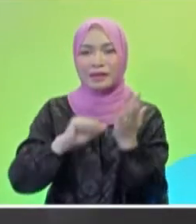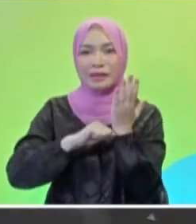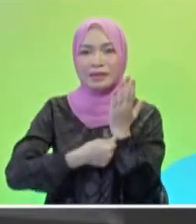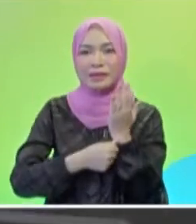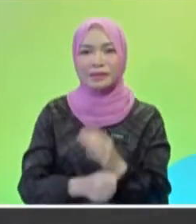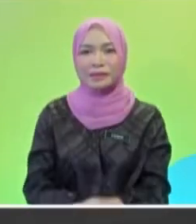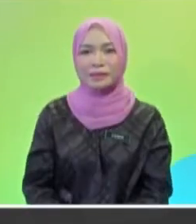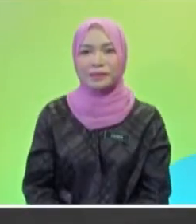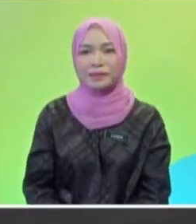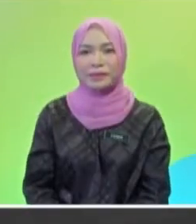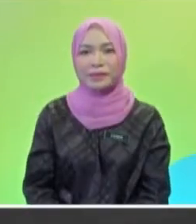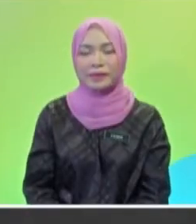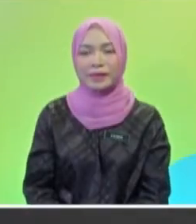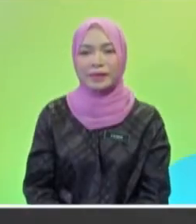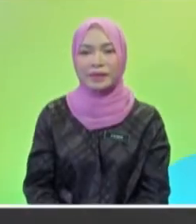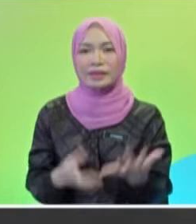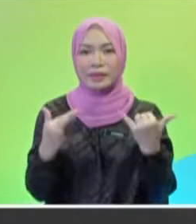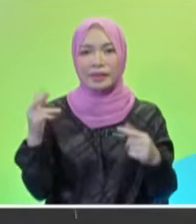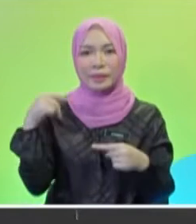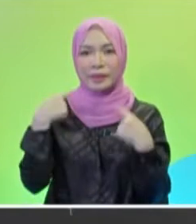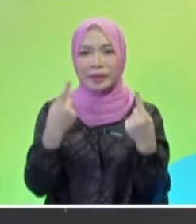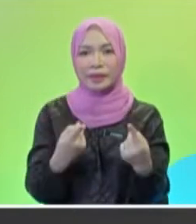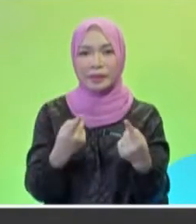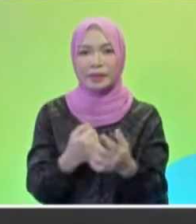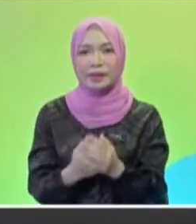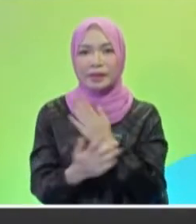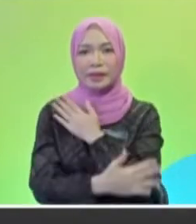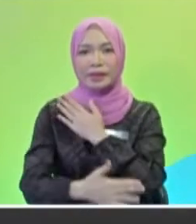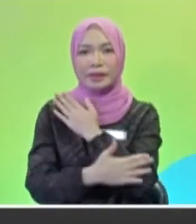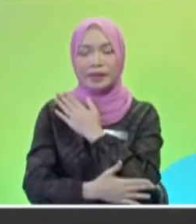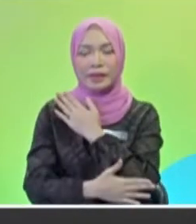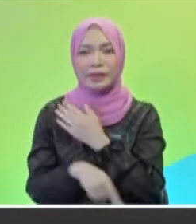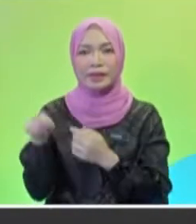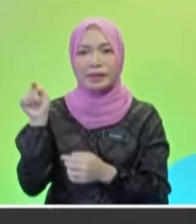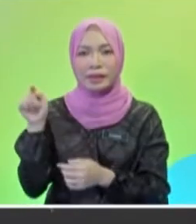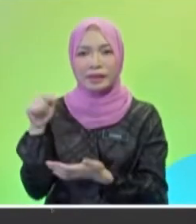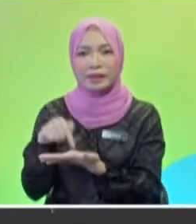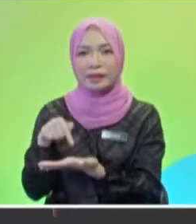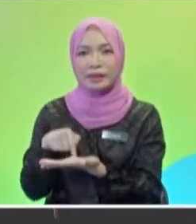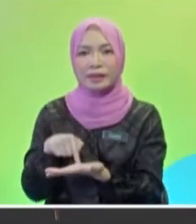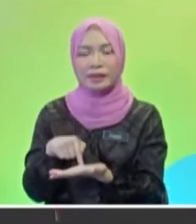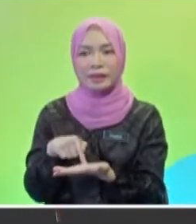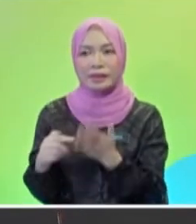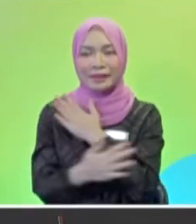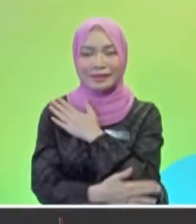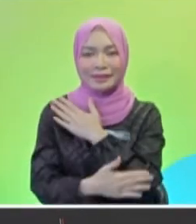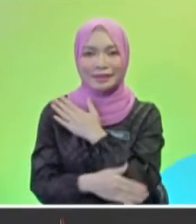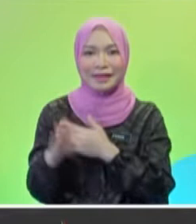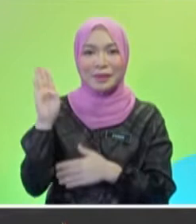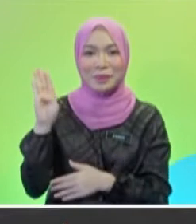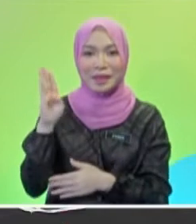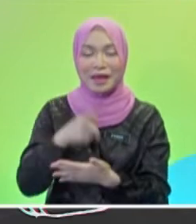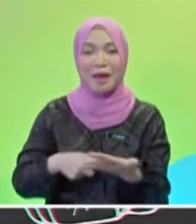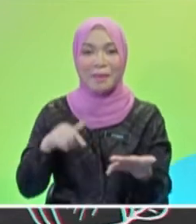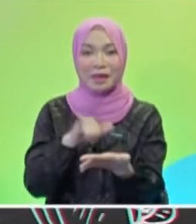asli Oke Japri kepada negara yang lebar keadaan anak panah tuh Oke ini by negara B hp namun